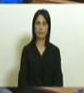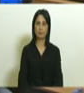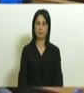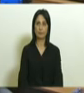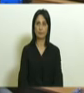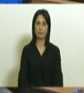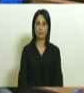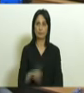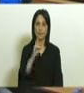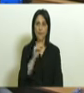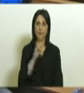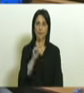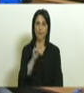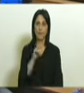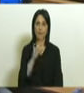ბატონი გიორგი კანდელაკი.